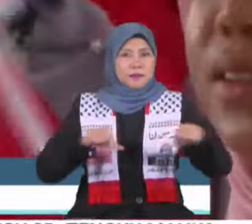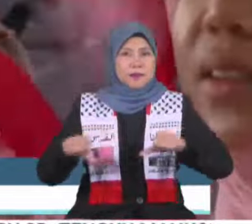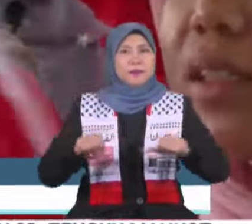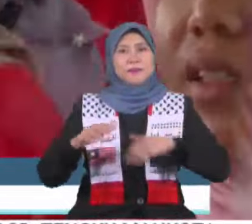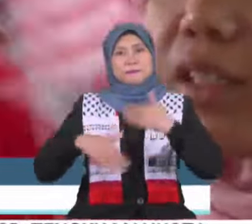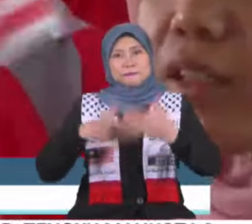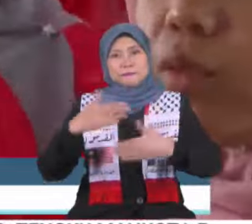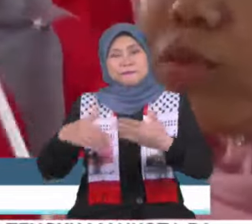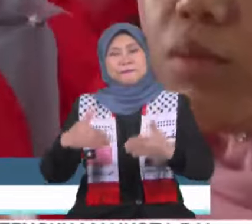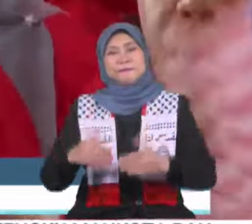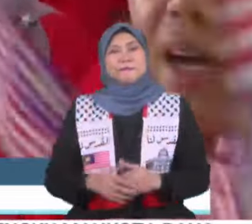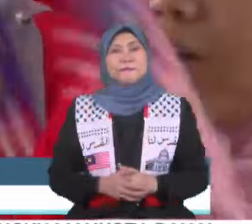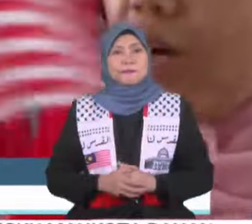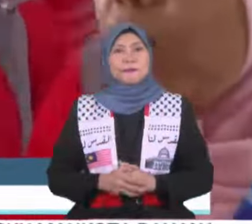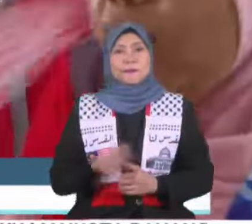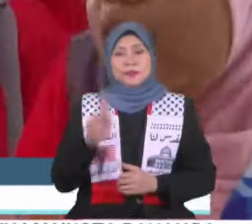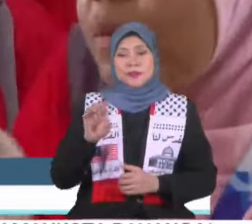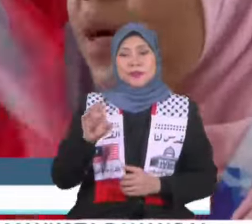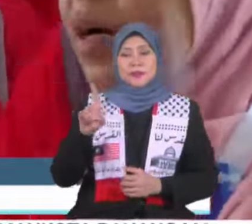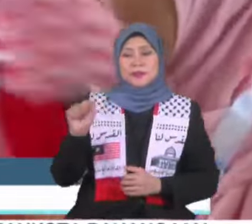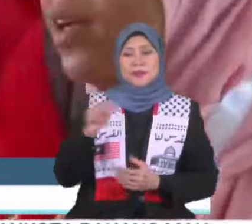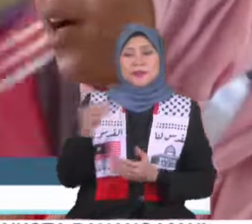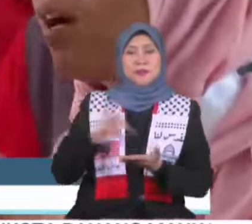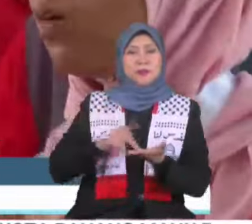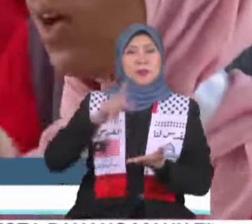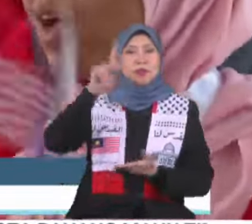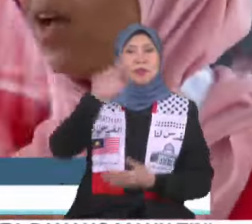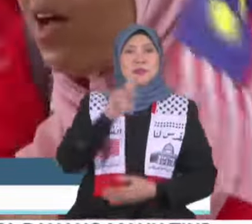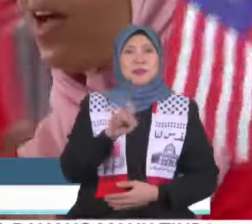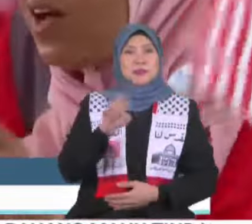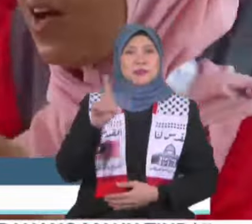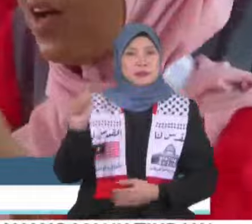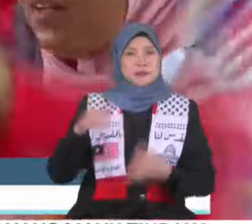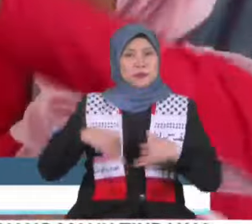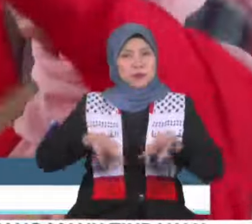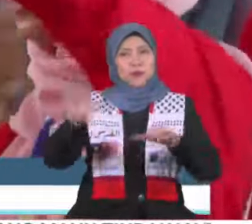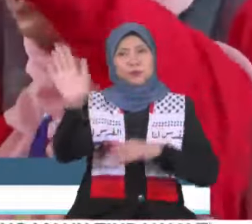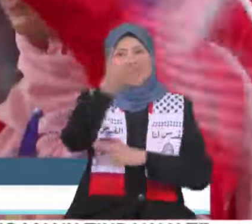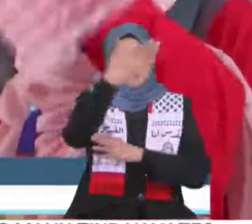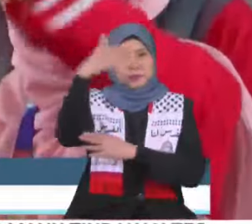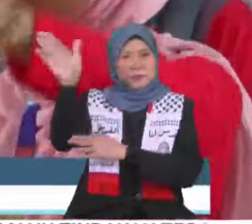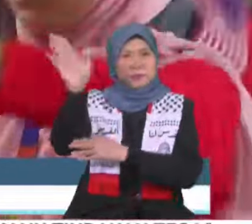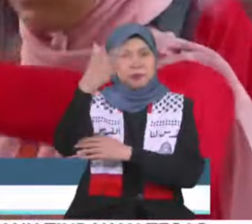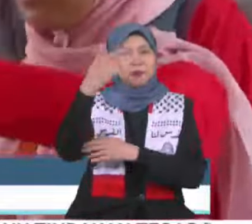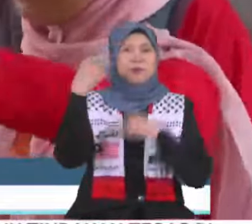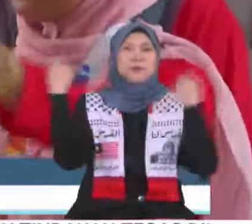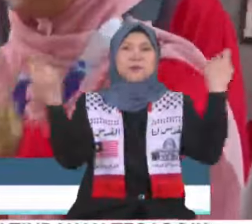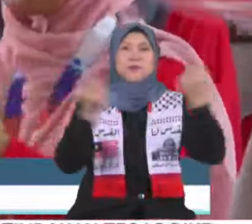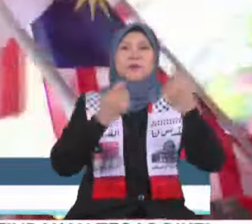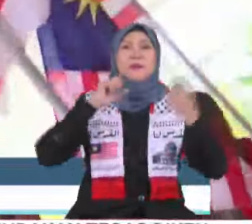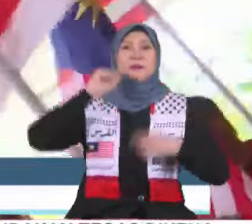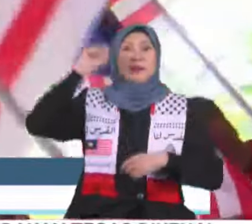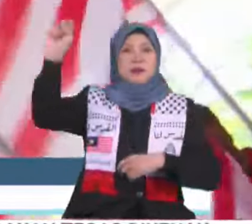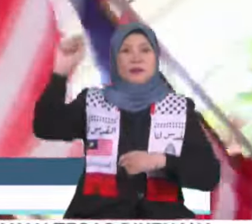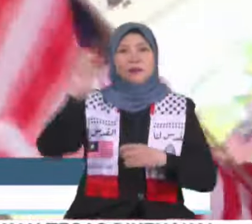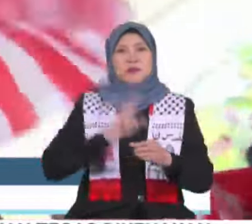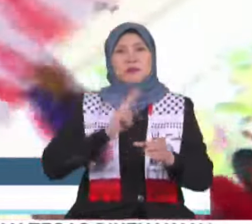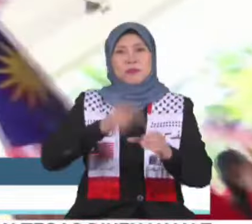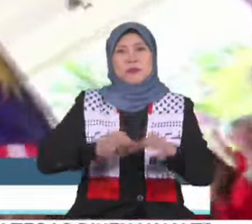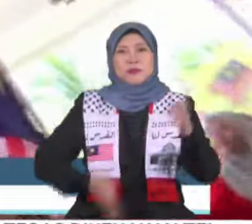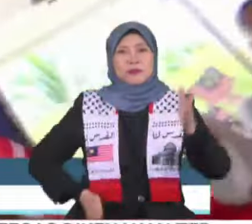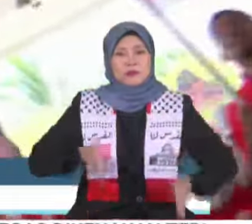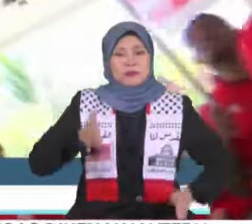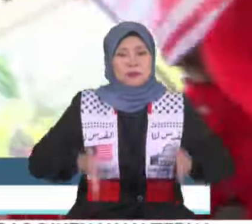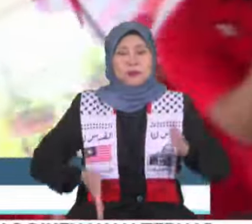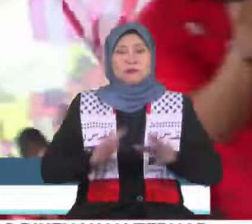dari semasa ke semasa. Kedah dan Kolej Kedah juga meneruskan kibaran bendera sempena Merdeka dengan menyertai